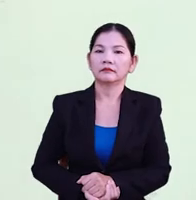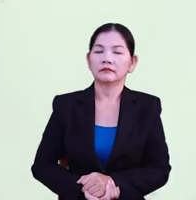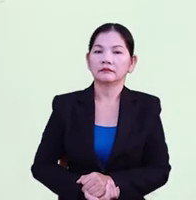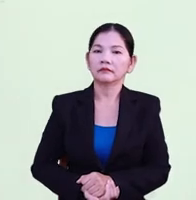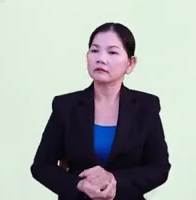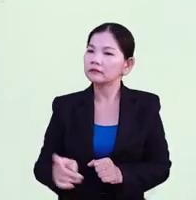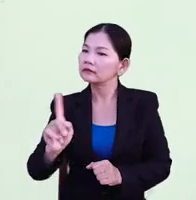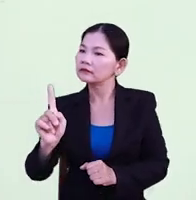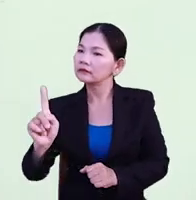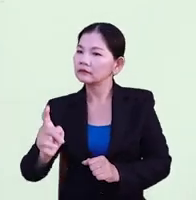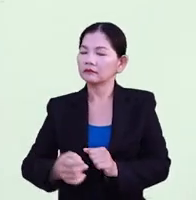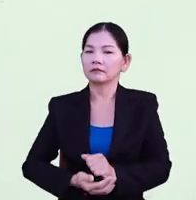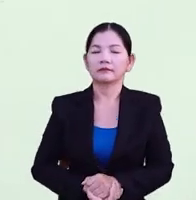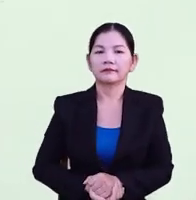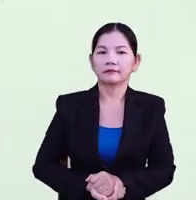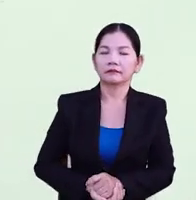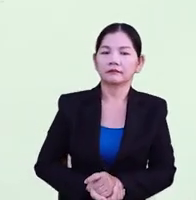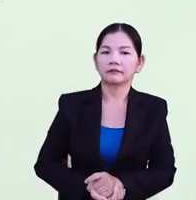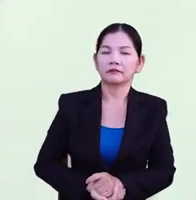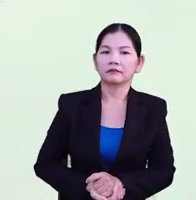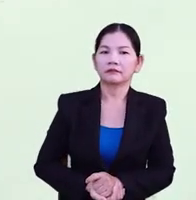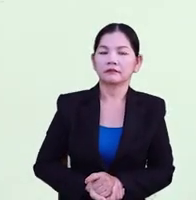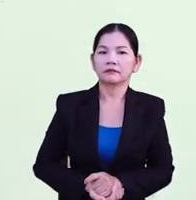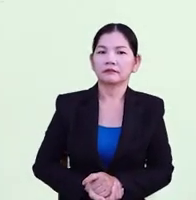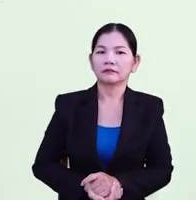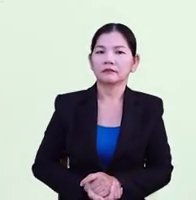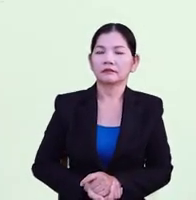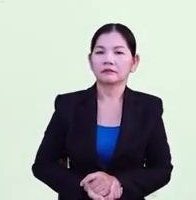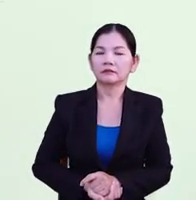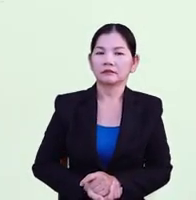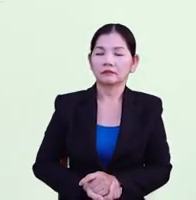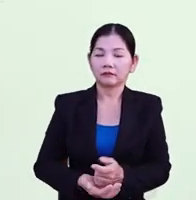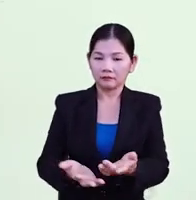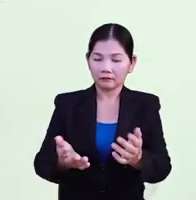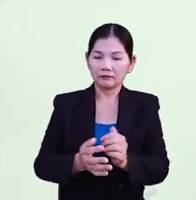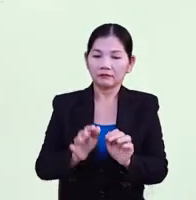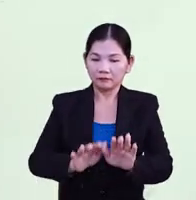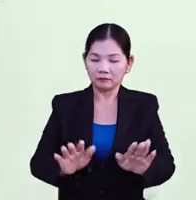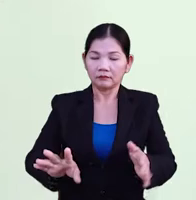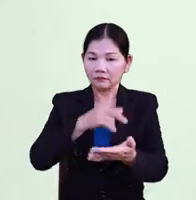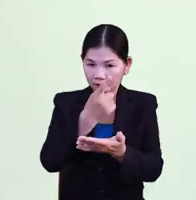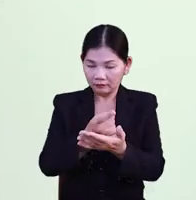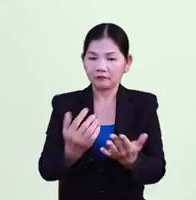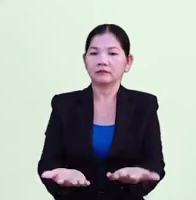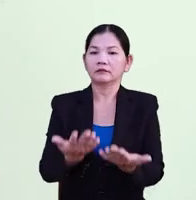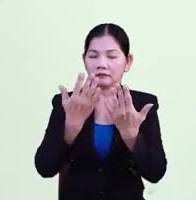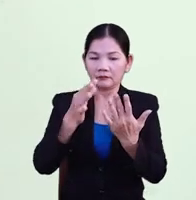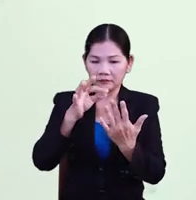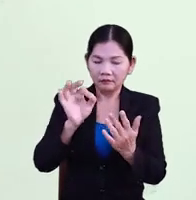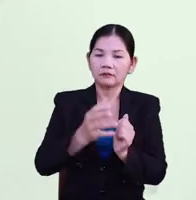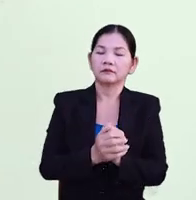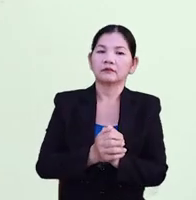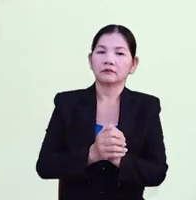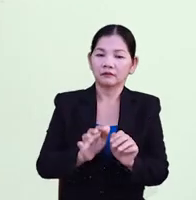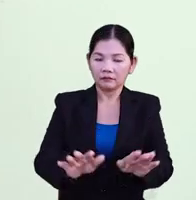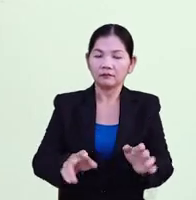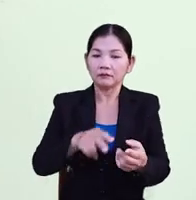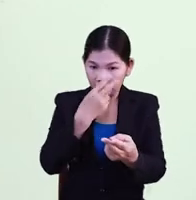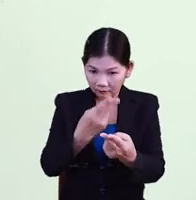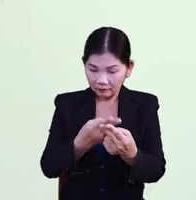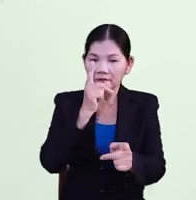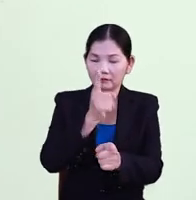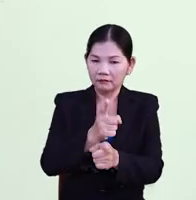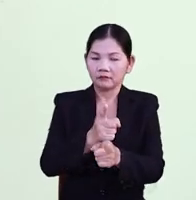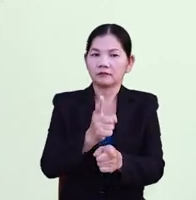មួយណាទៅណោះចាតោះឥឡូវកូនកូនចូលរួមទៀងផ្ទាត់ជាមួយអ្នកគ្រូថាតើកូនកូនឆ្លើយបាន